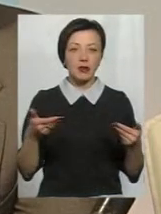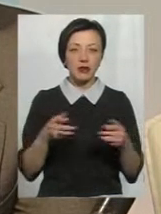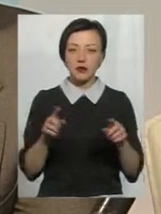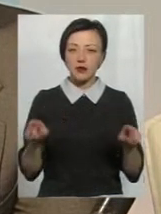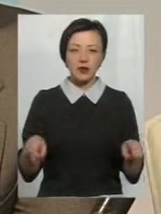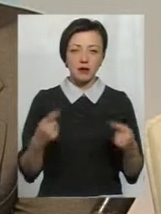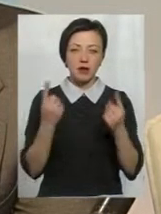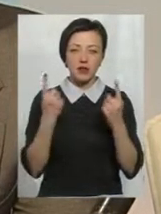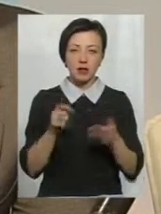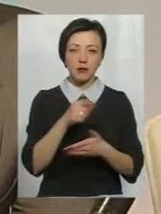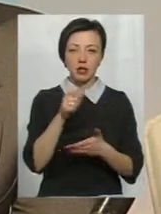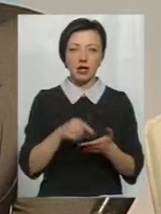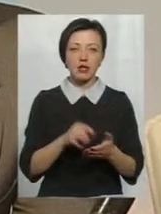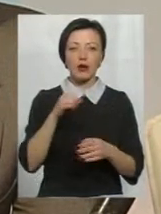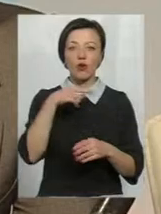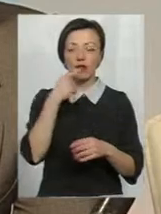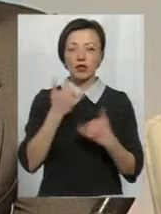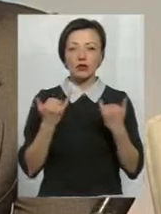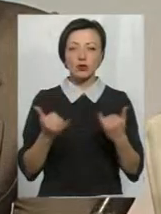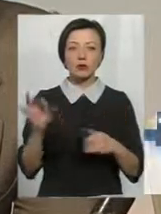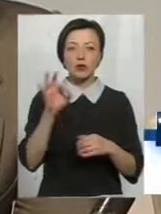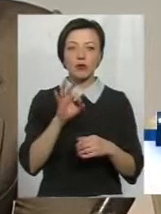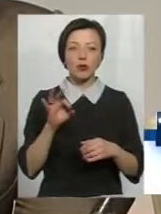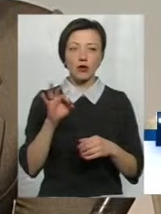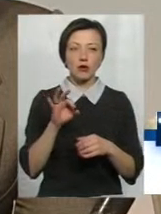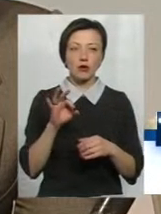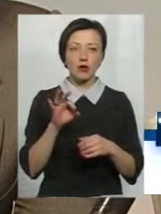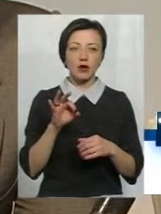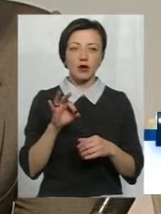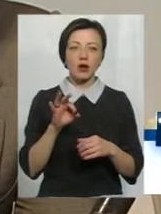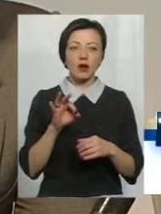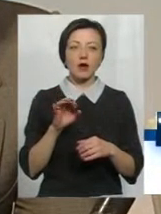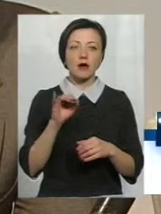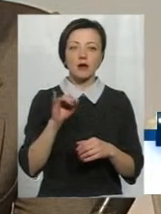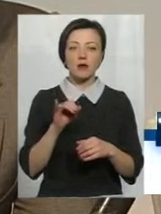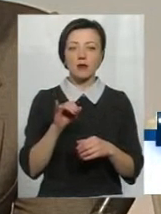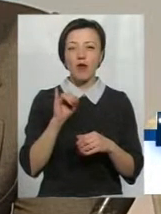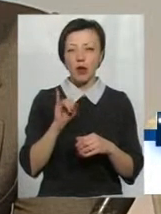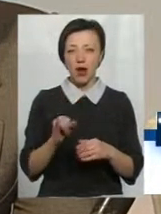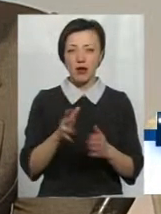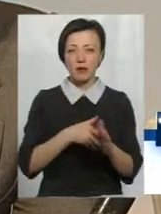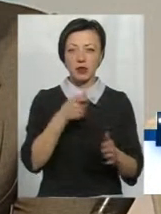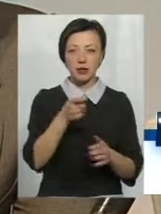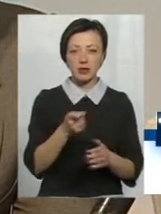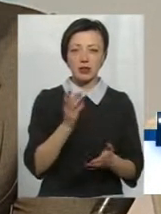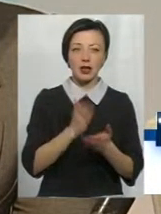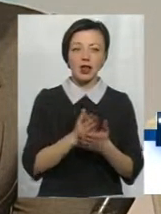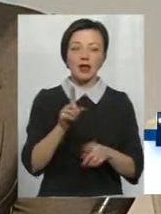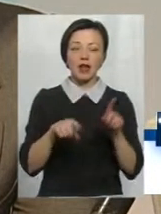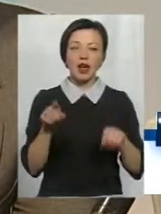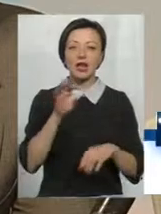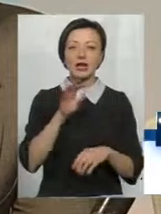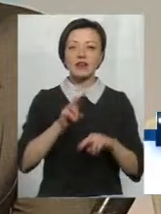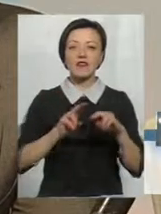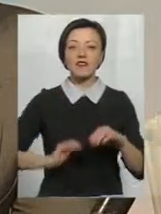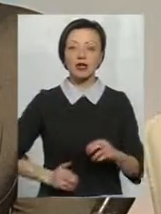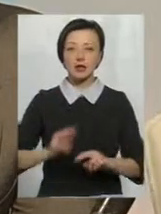великі питання. І кажу, і говорила сьогодні про злоякісні петиції, вони є. Тому що деякі навіть забудовники використовують